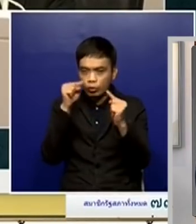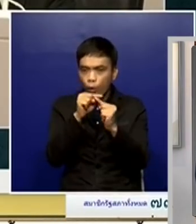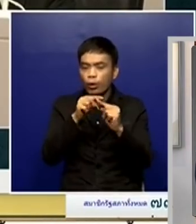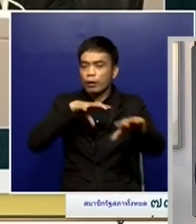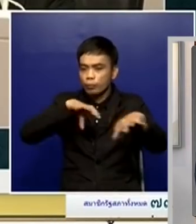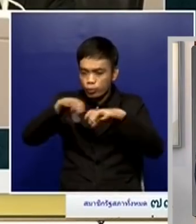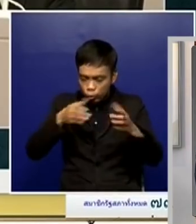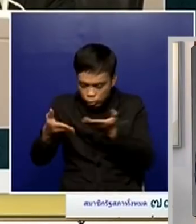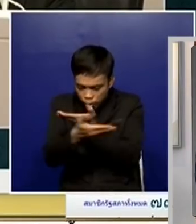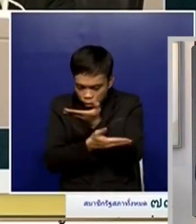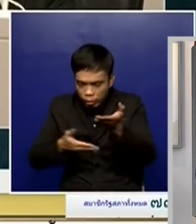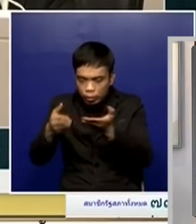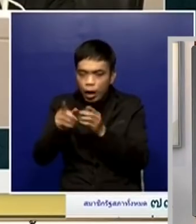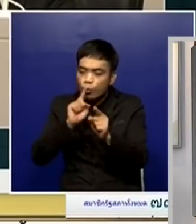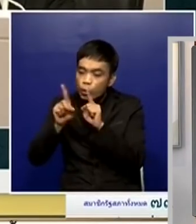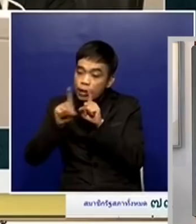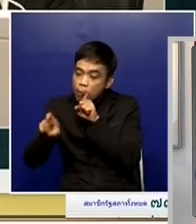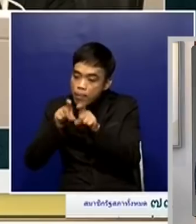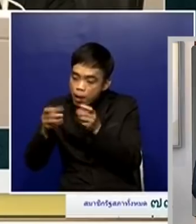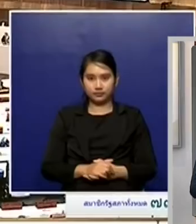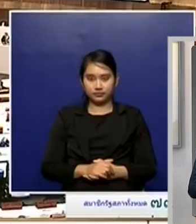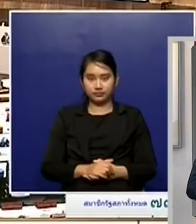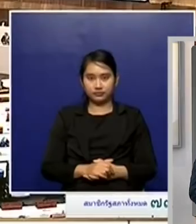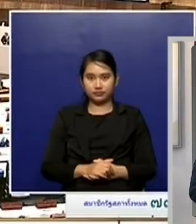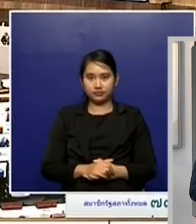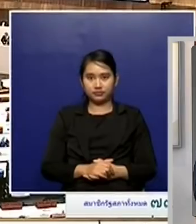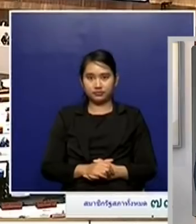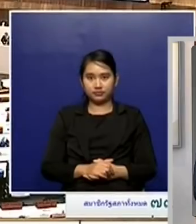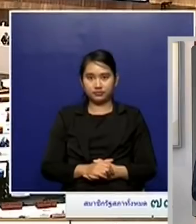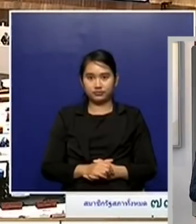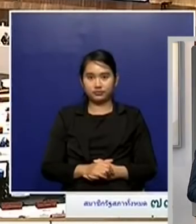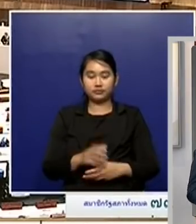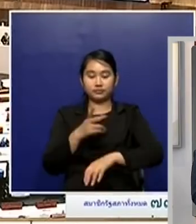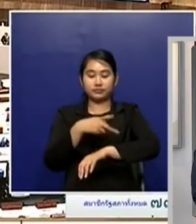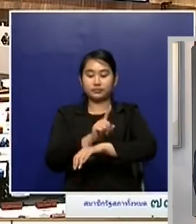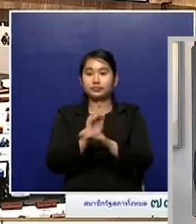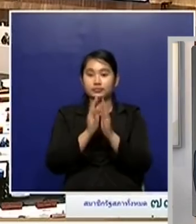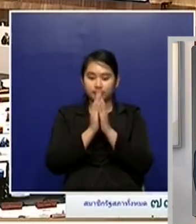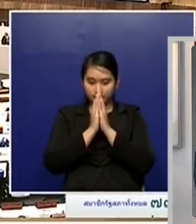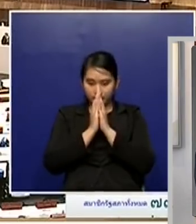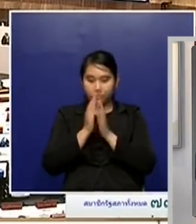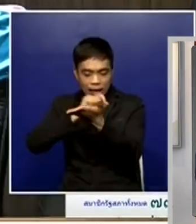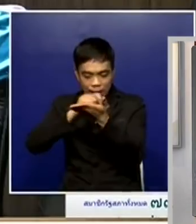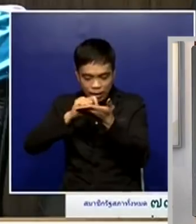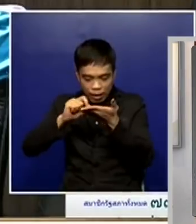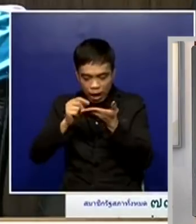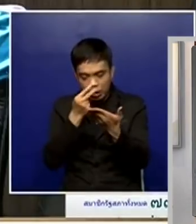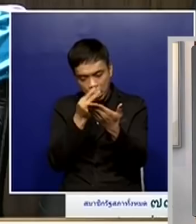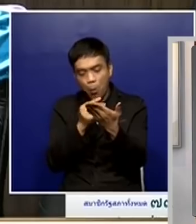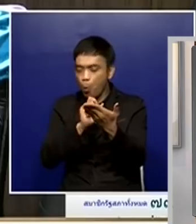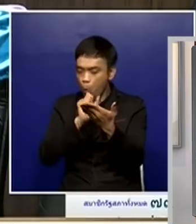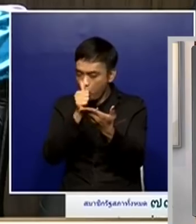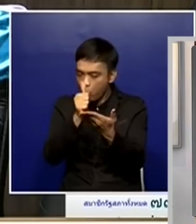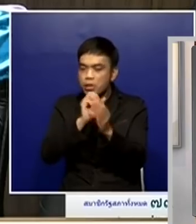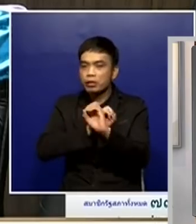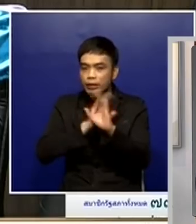กฎหมายนึงครับที่ต้องคุยกันหนักในที่ประชุมรัฐสภาก็คือกฎหมายว่าด้วยการประชามติประชามติทุกเรื่องแหละ